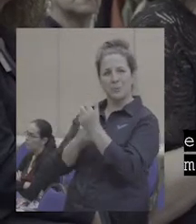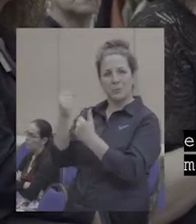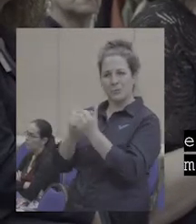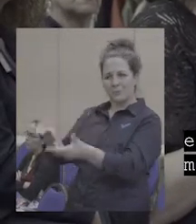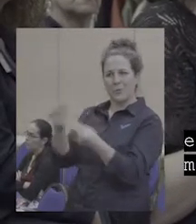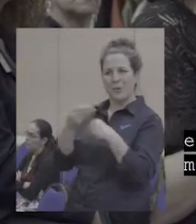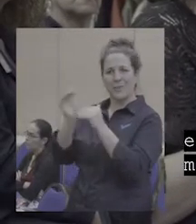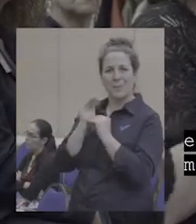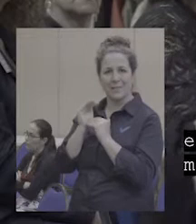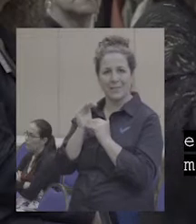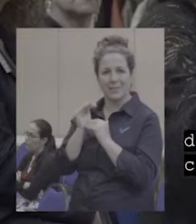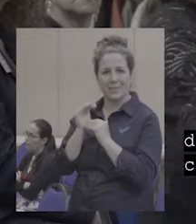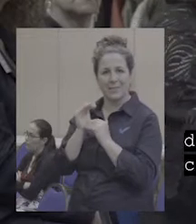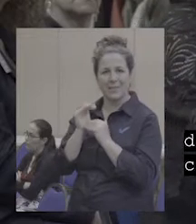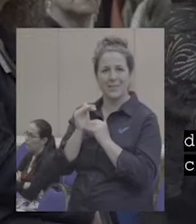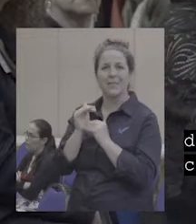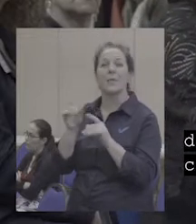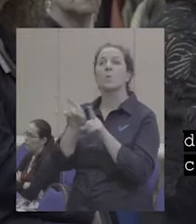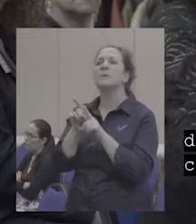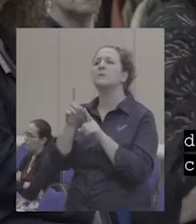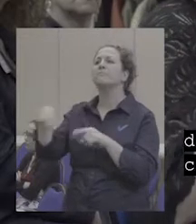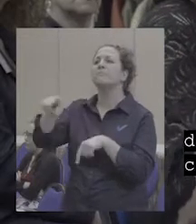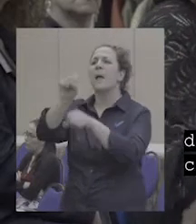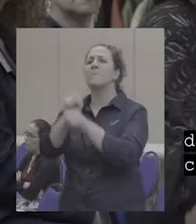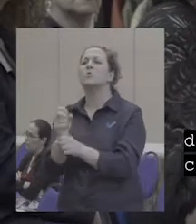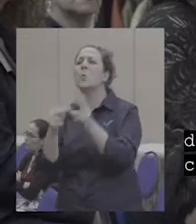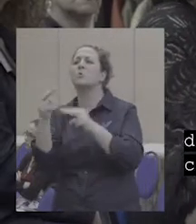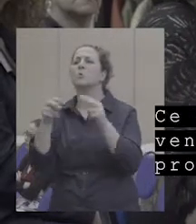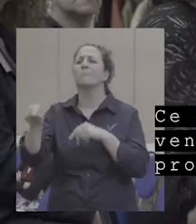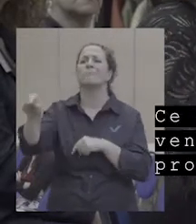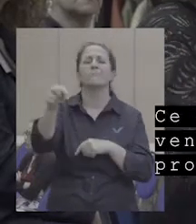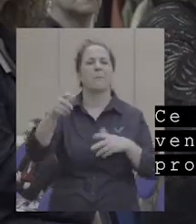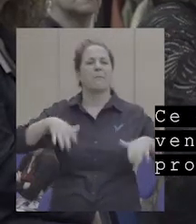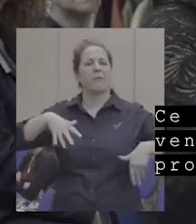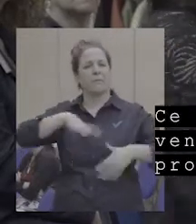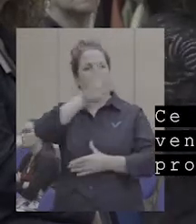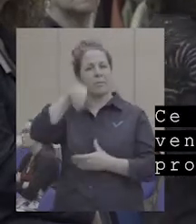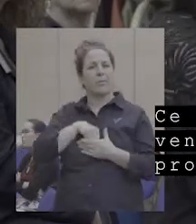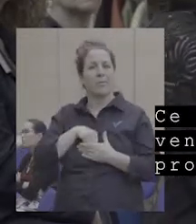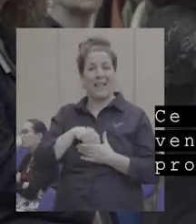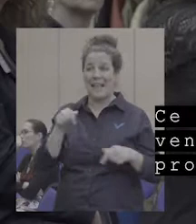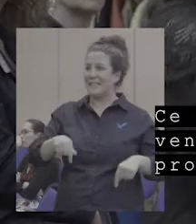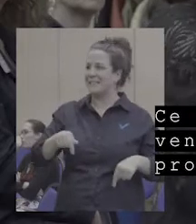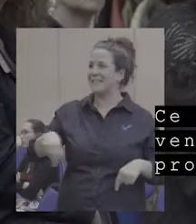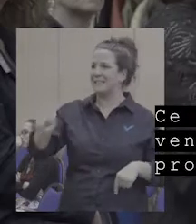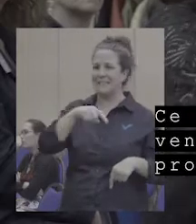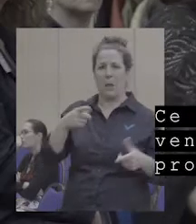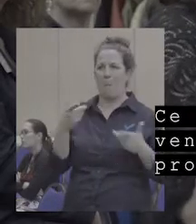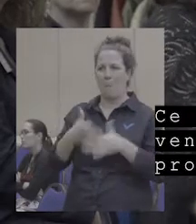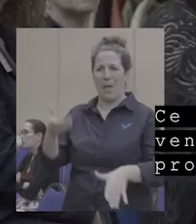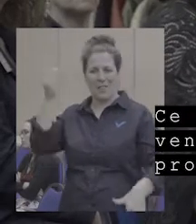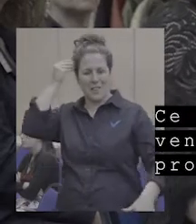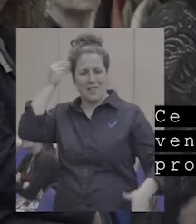On travaille dans un milieu où c'est pas normal dans les habitudes de construction. C'est pas encore, on est tous vendus ici autour de